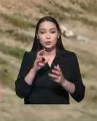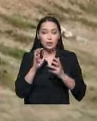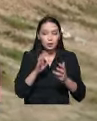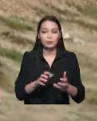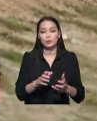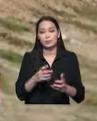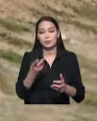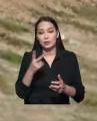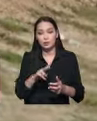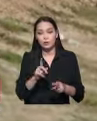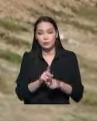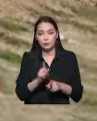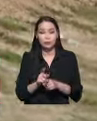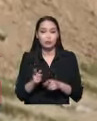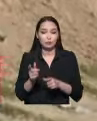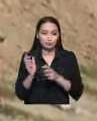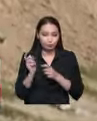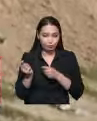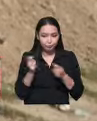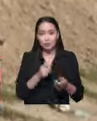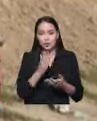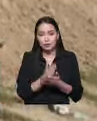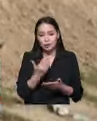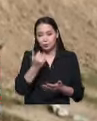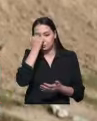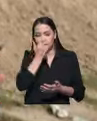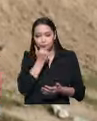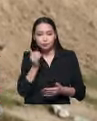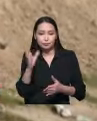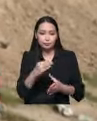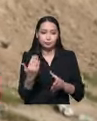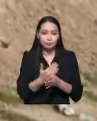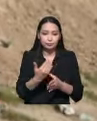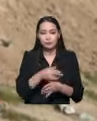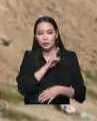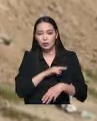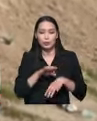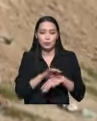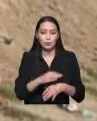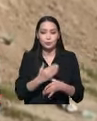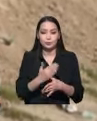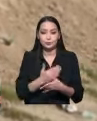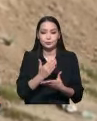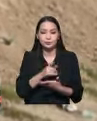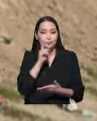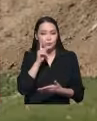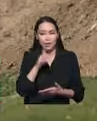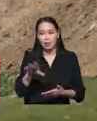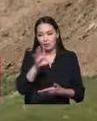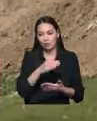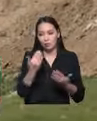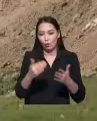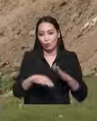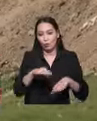келді. Бәріне рахмет жастарға. Келіп екі күйз үйін құрып жатыр. Аузы бүршіктер мықты. Осы жастардың қолында ғой бәрі.